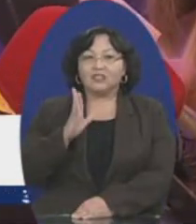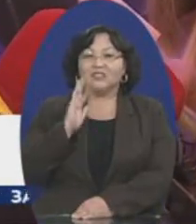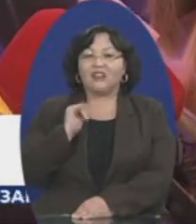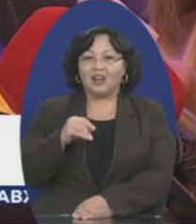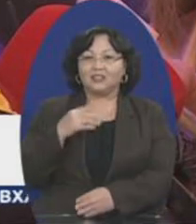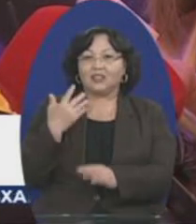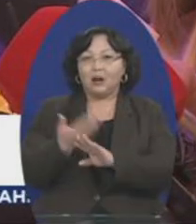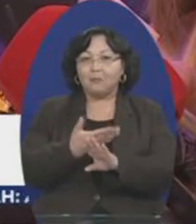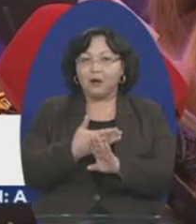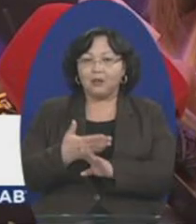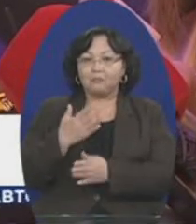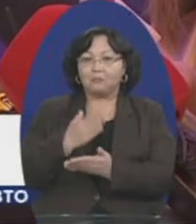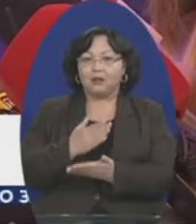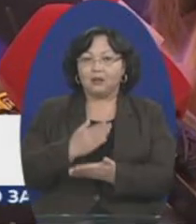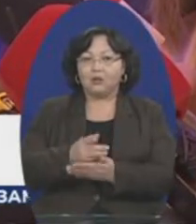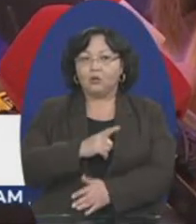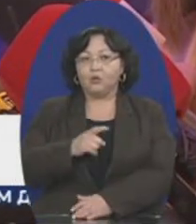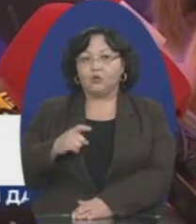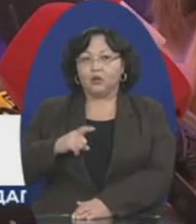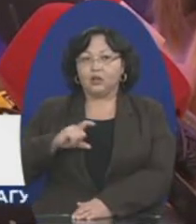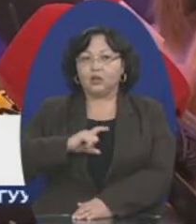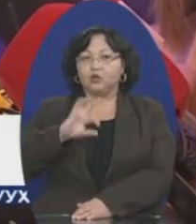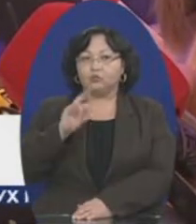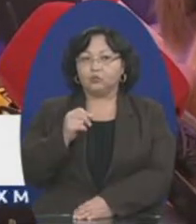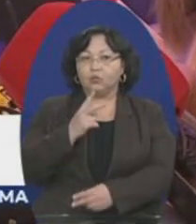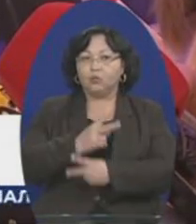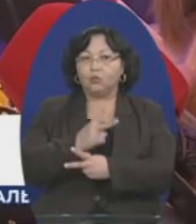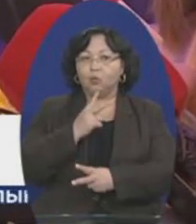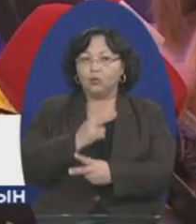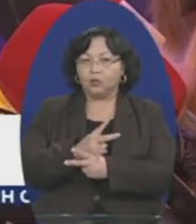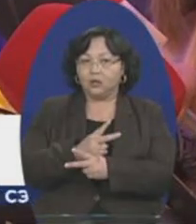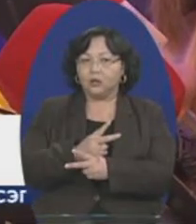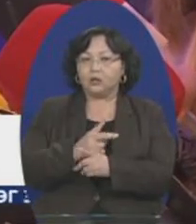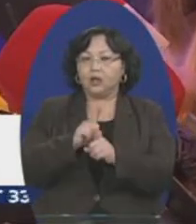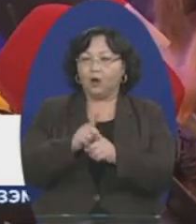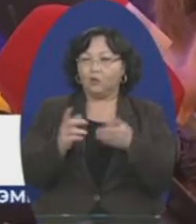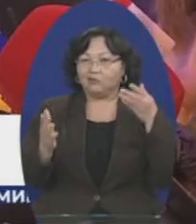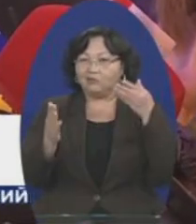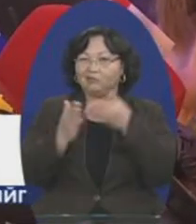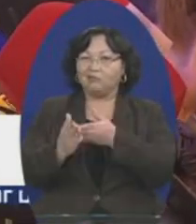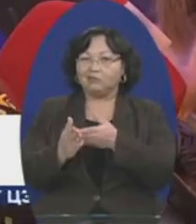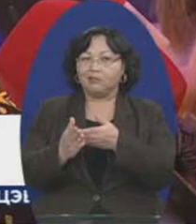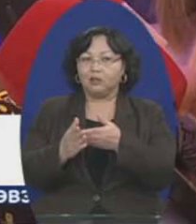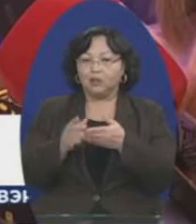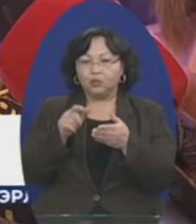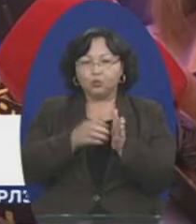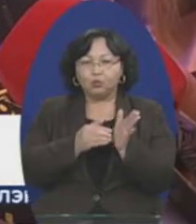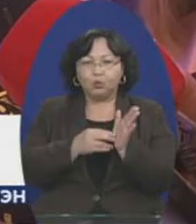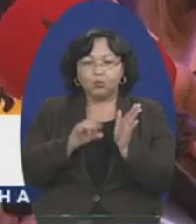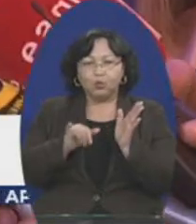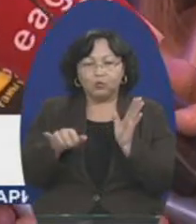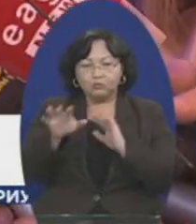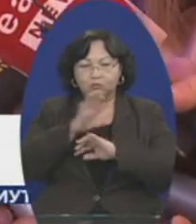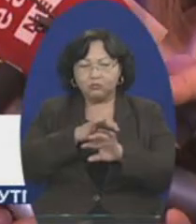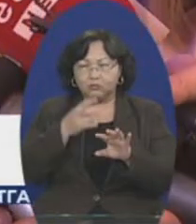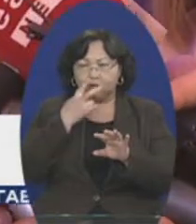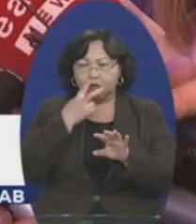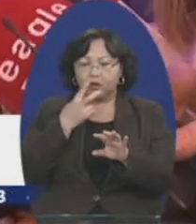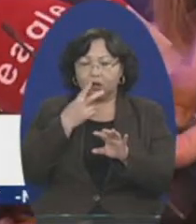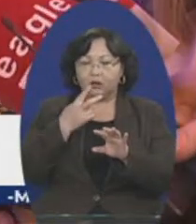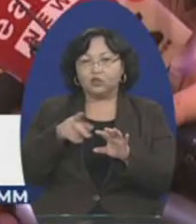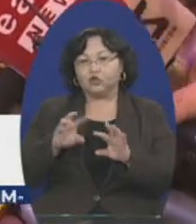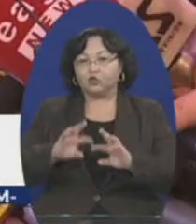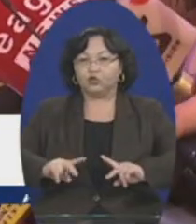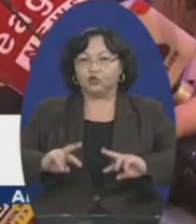байгаа байдал, хувийн өмчөд хэрхэн хууль тогтоомжоор халдах орон зай сул чөлөөтэй байгаа гэдэг. Энэ бүх үзүүлэлтүүдийг бид нар